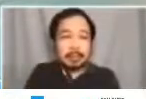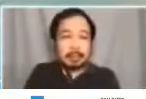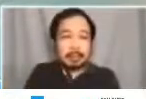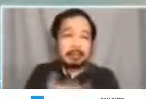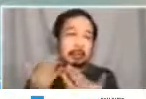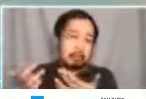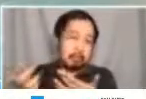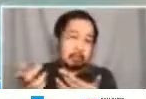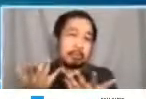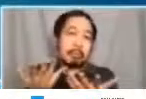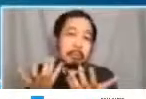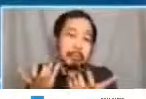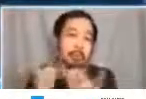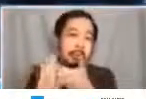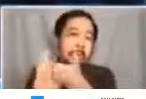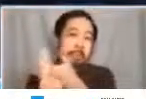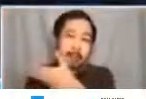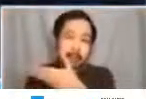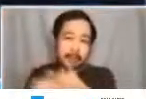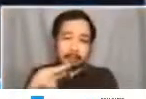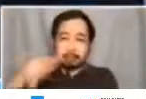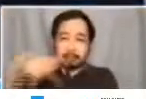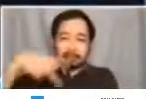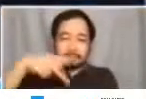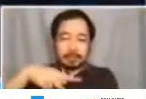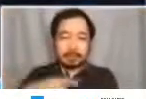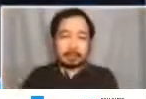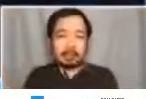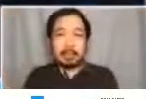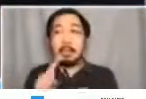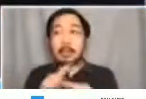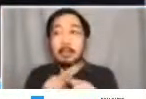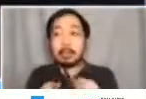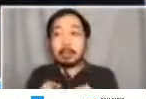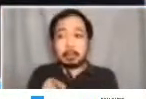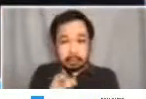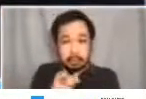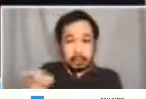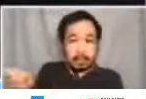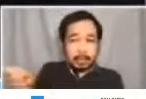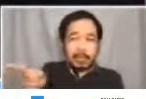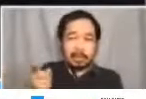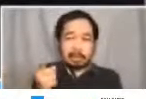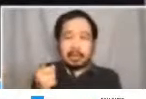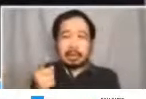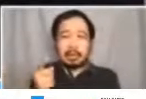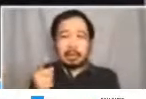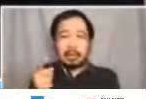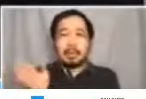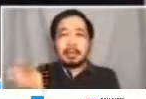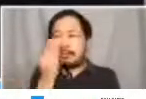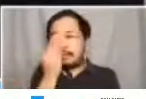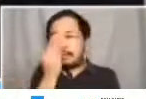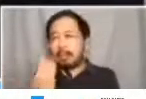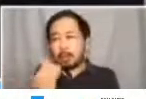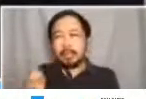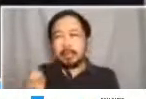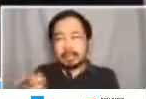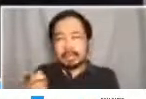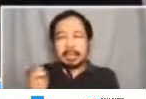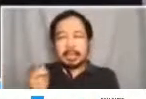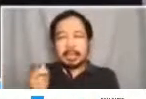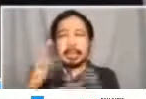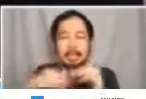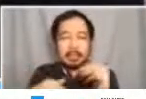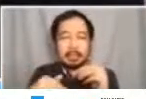Opo, ang tanong po ni Joseph Morong, Ma'am Charo, what do you think of the